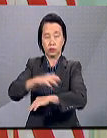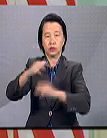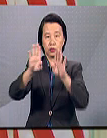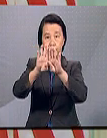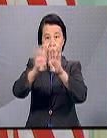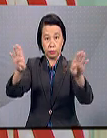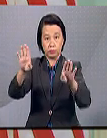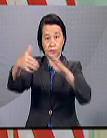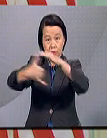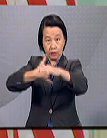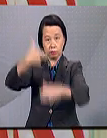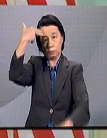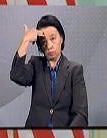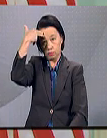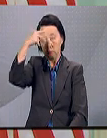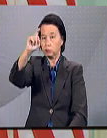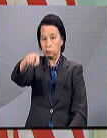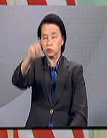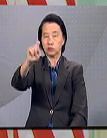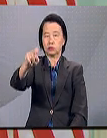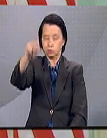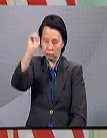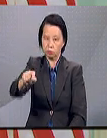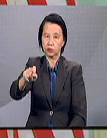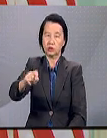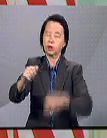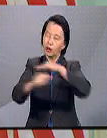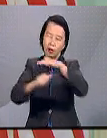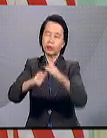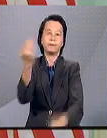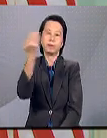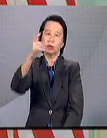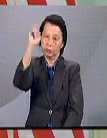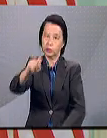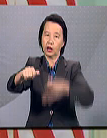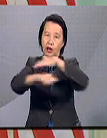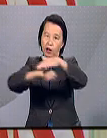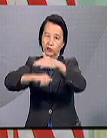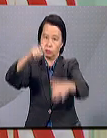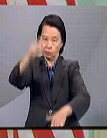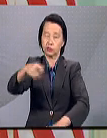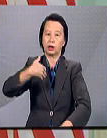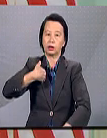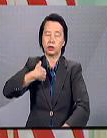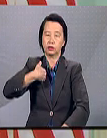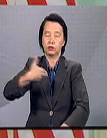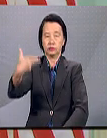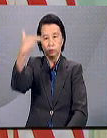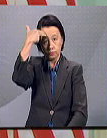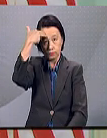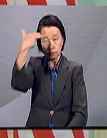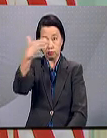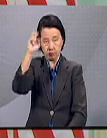masuk. Itu perlu ada, itu memang asas, syarat asasnya. Dan bilangan